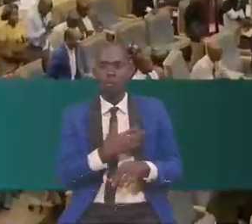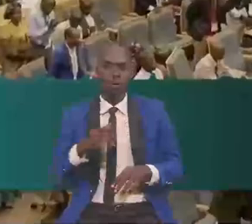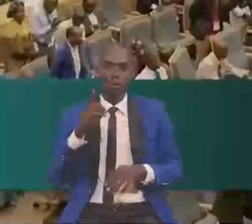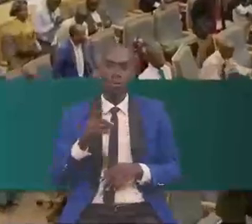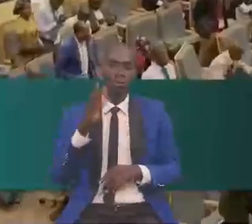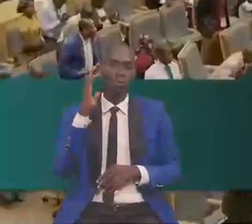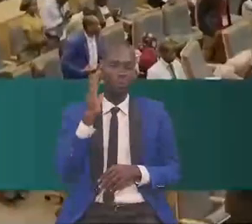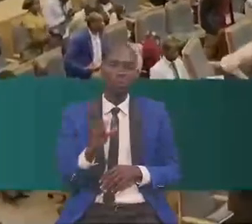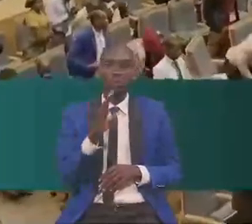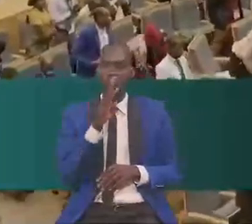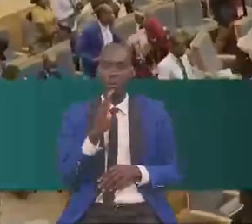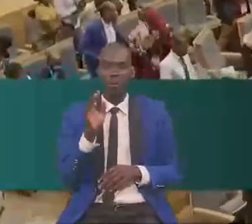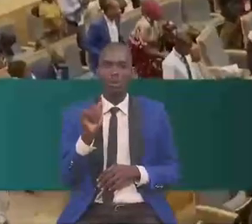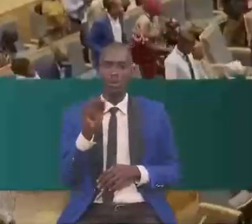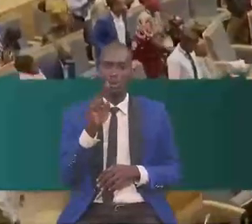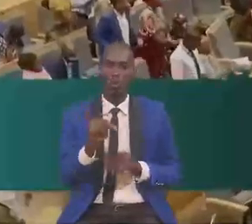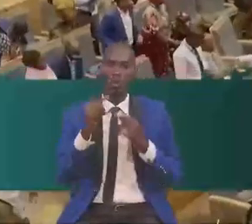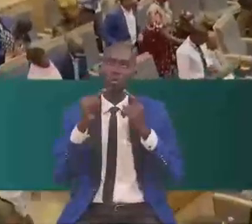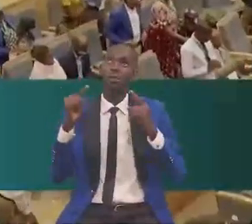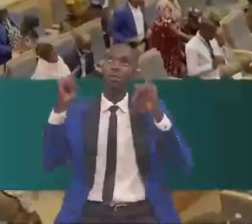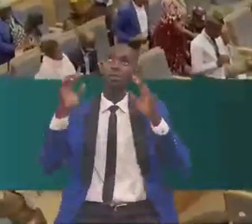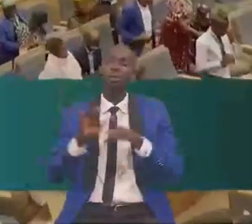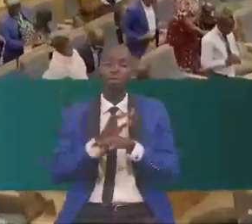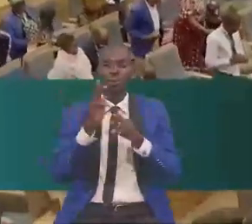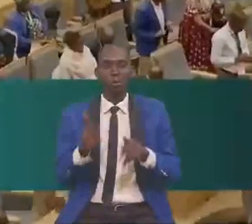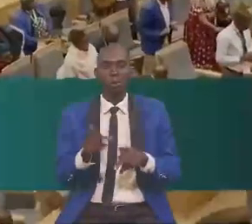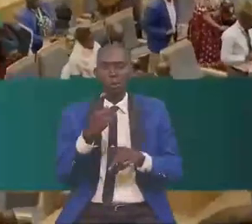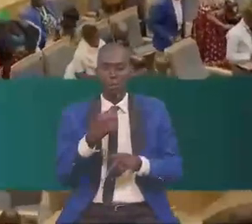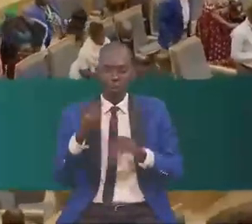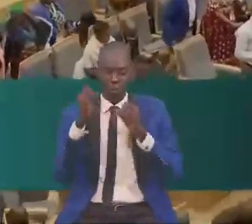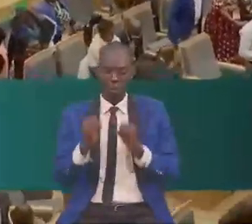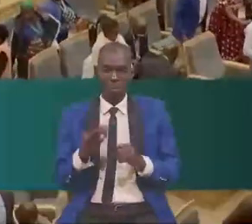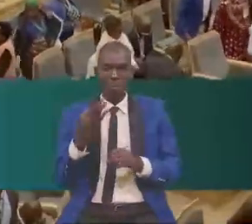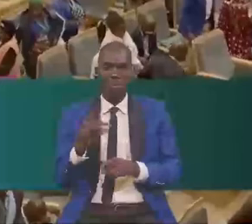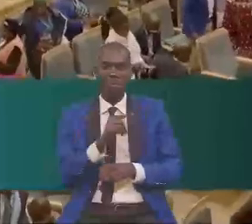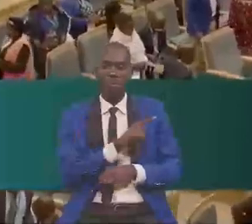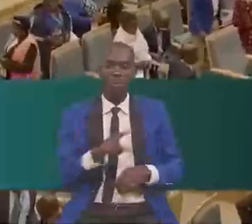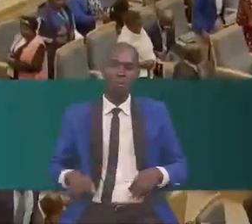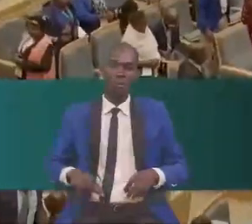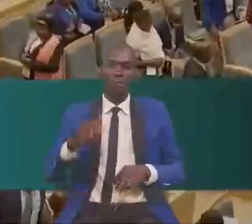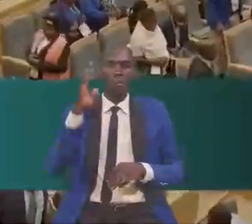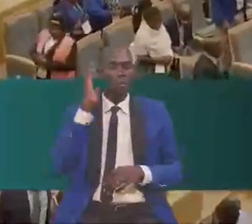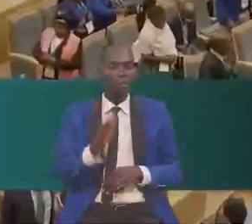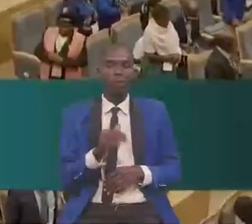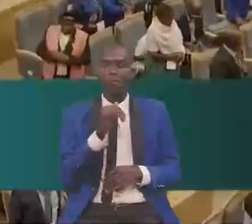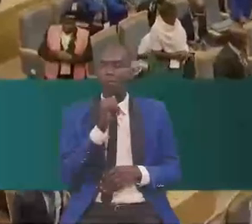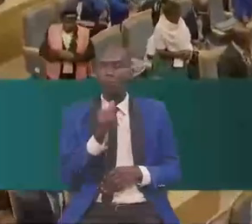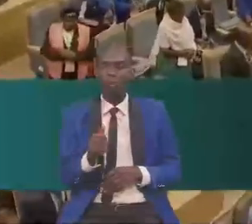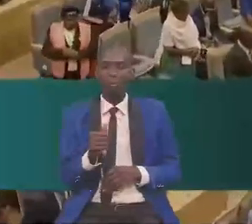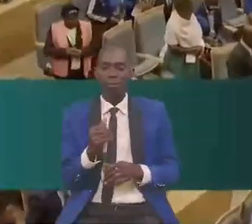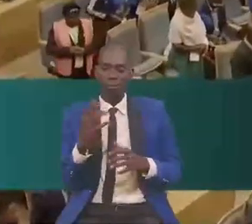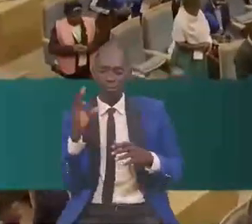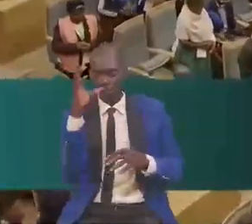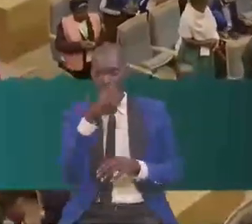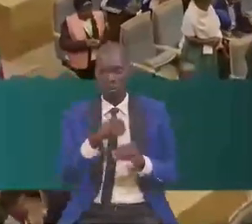Et tu seras réalisateur. La puissance du Seigneur ne va pas cesser dans ta vie. Ce que tu